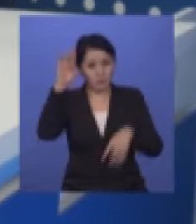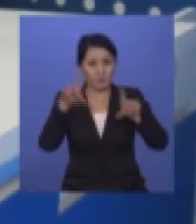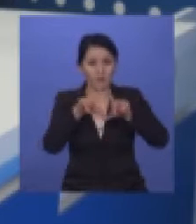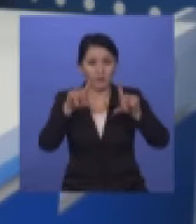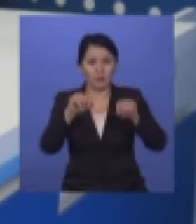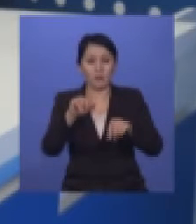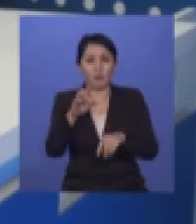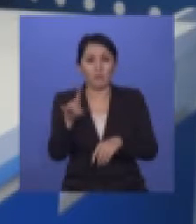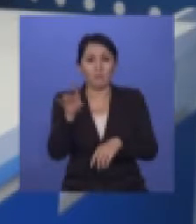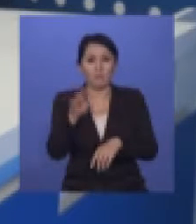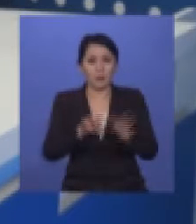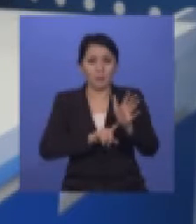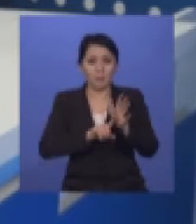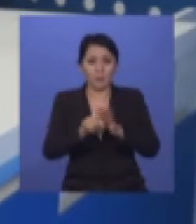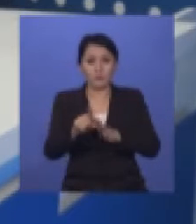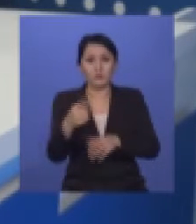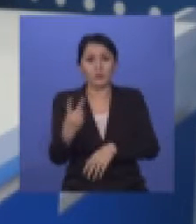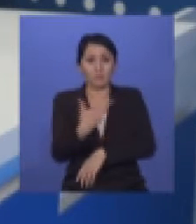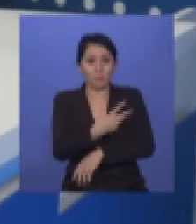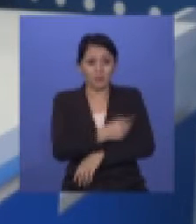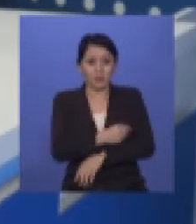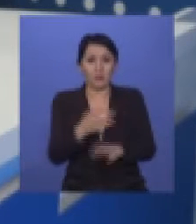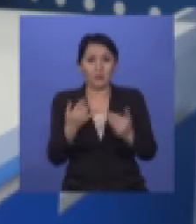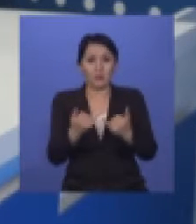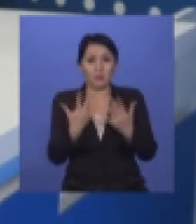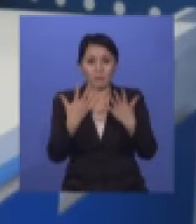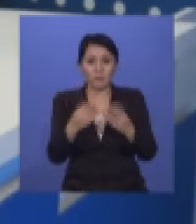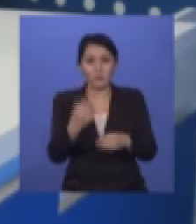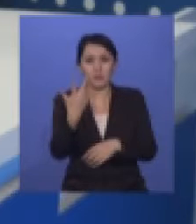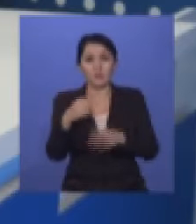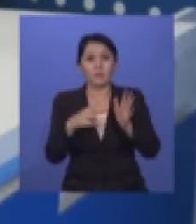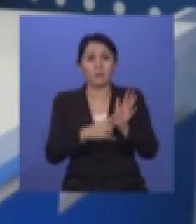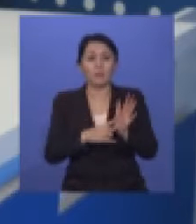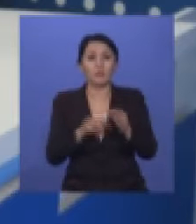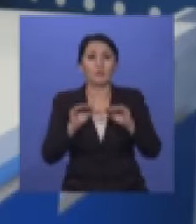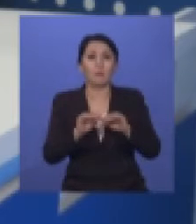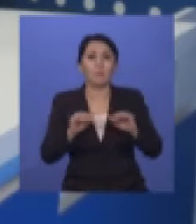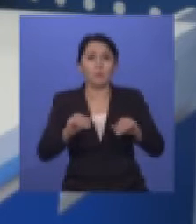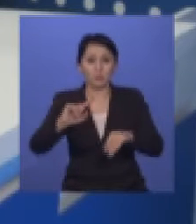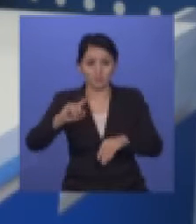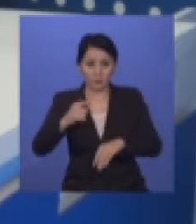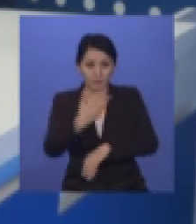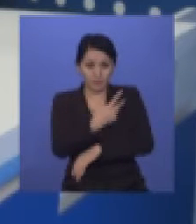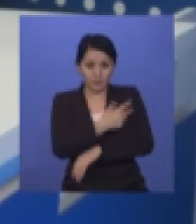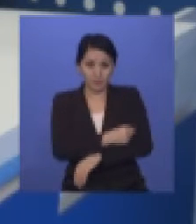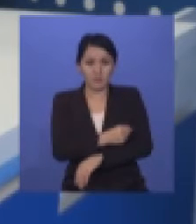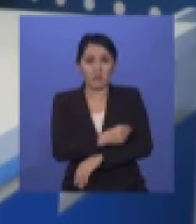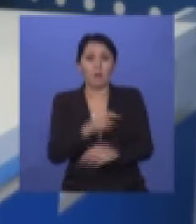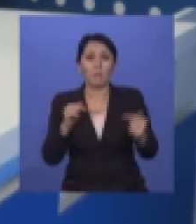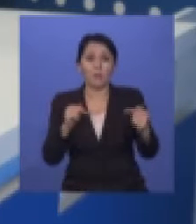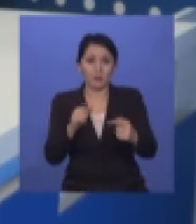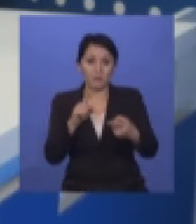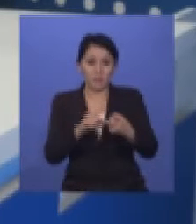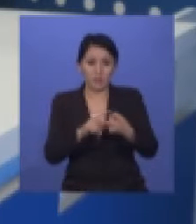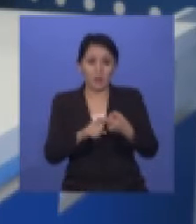школы-гимназии имени Абая начали получать второй компонент прививки. На сегодняшний день 37 обучающихся получили первый компонент вакцины